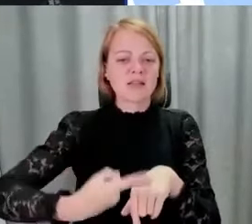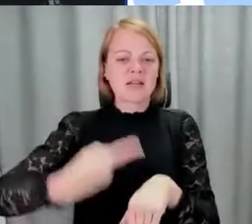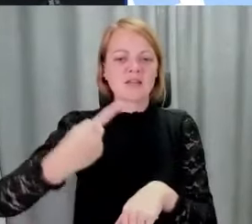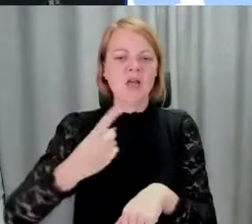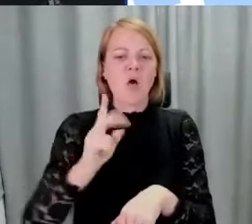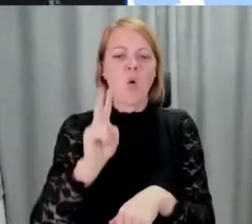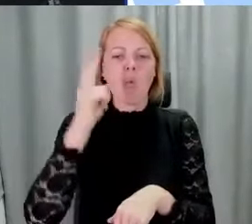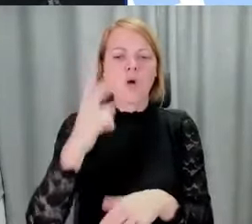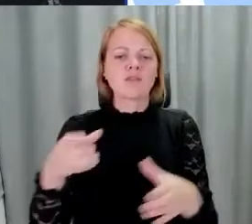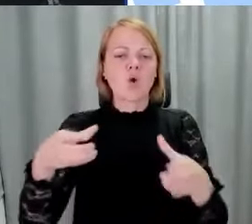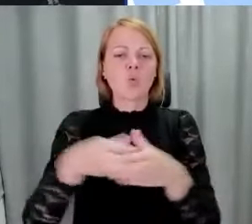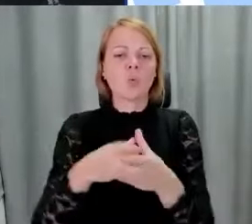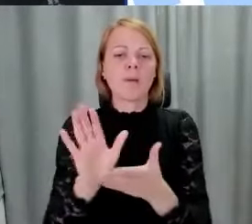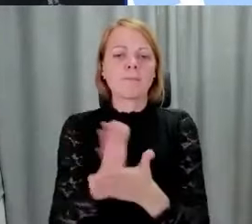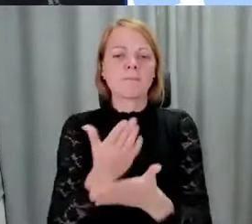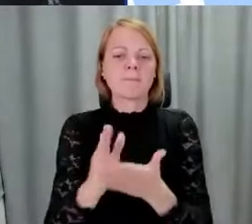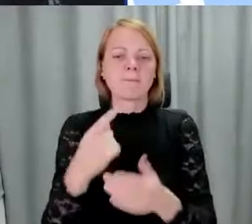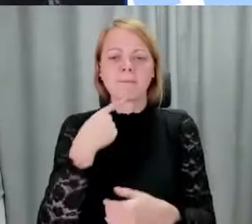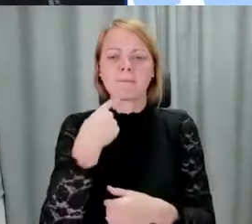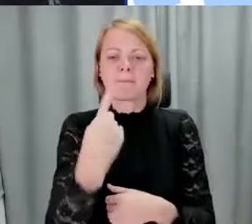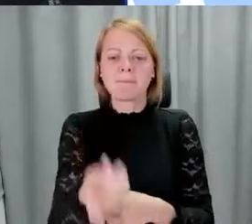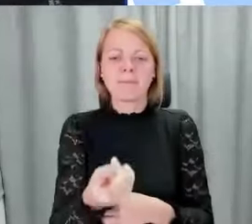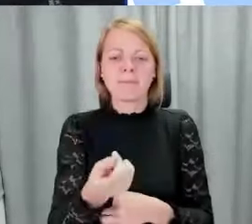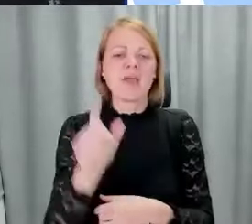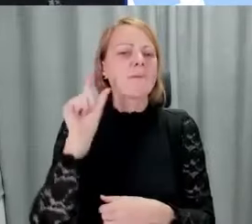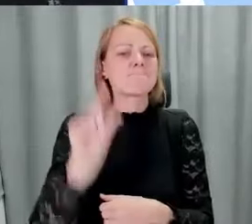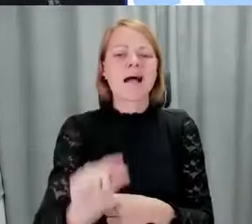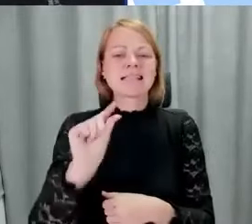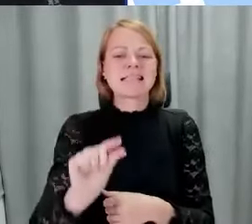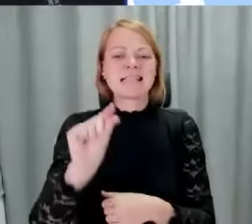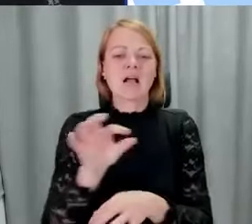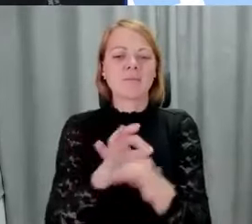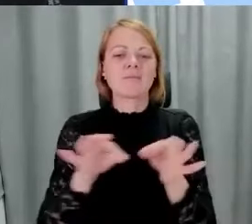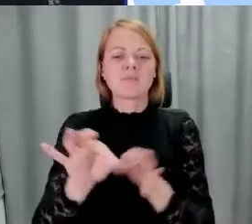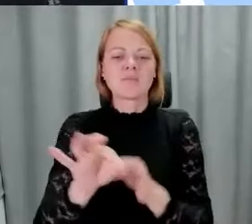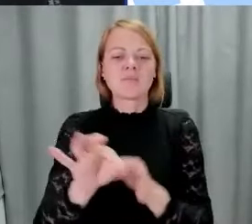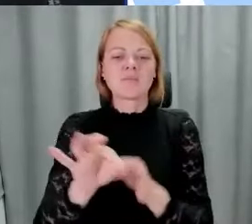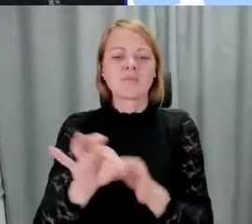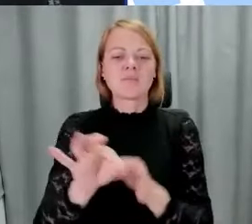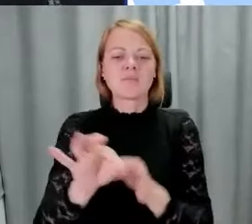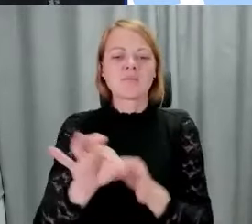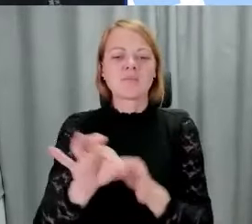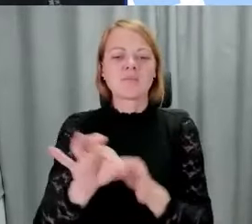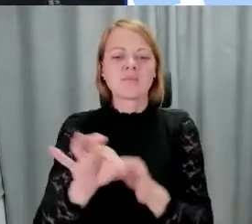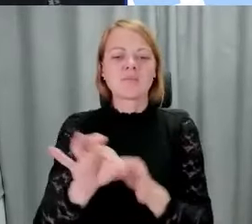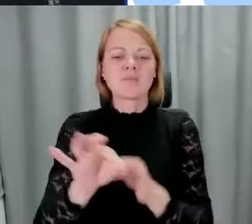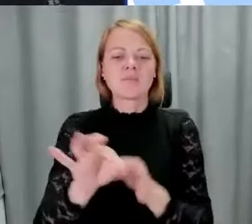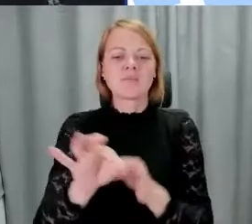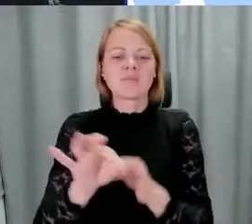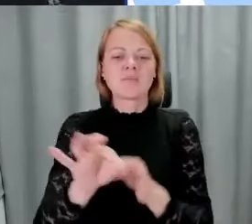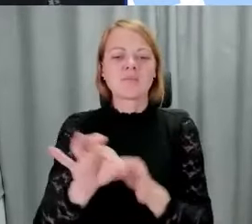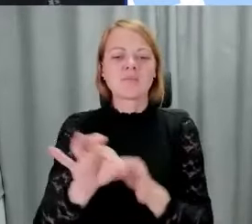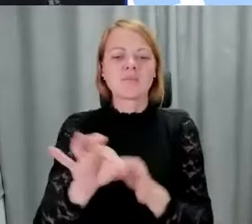grupa. Tāpēc, ka viņai mazākās prasīs, viņai pamatā tikai dzelzbetona pārsegums. Tā ir kategorija vai